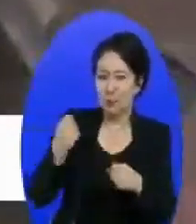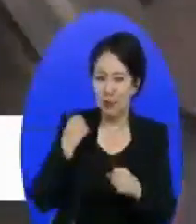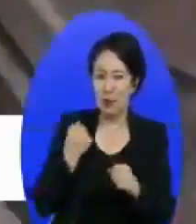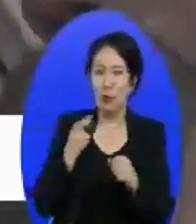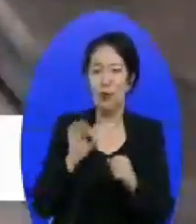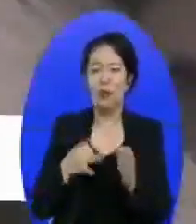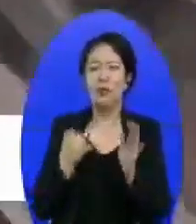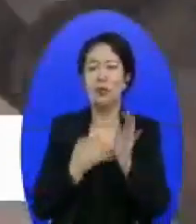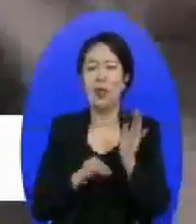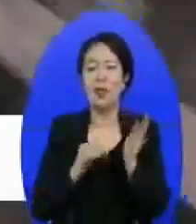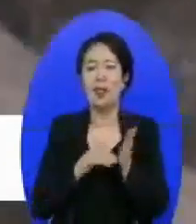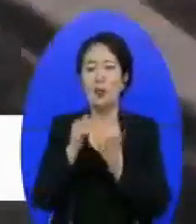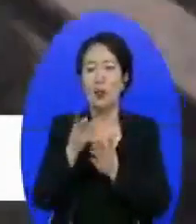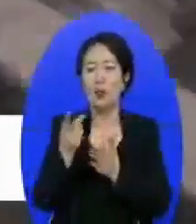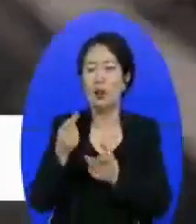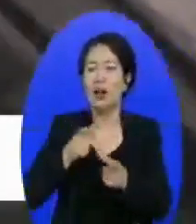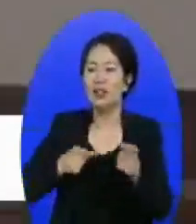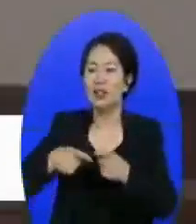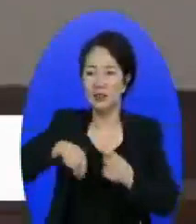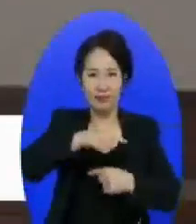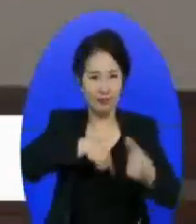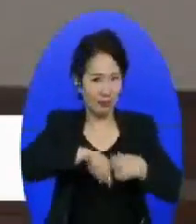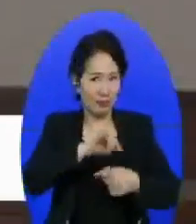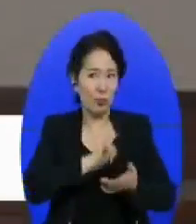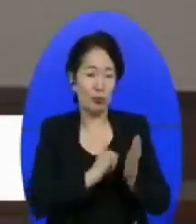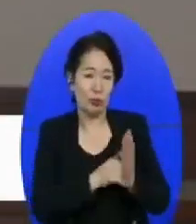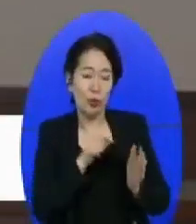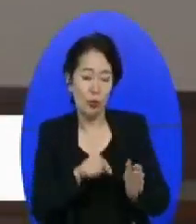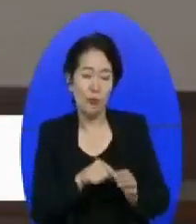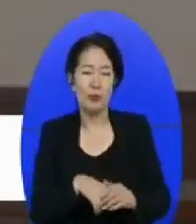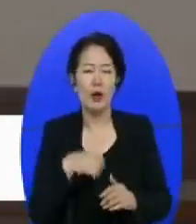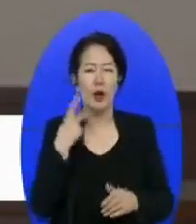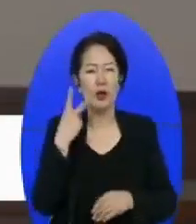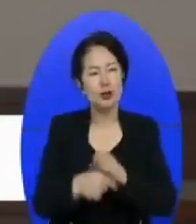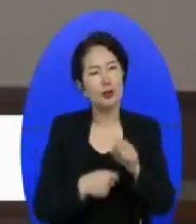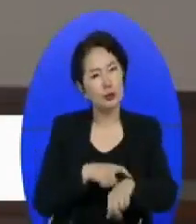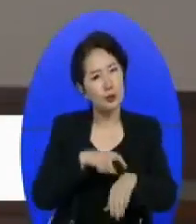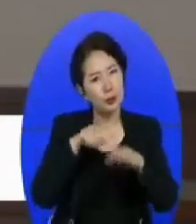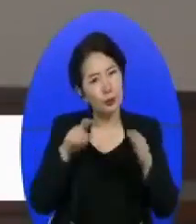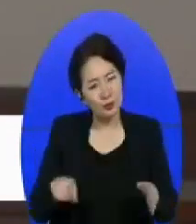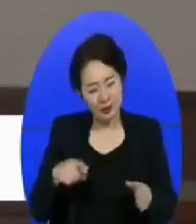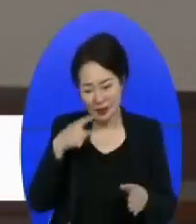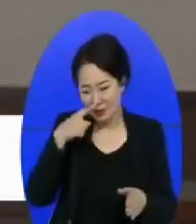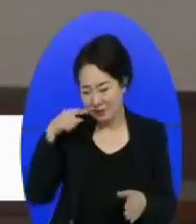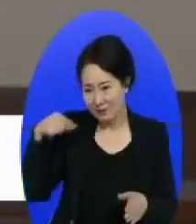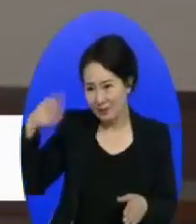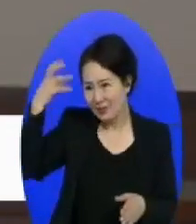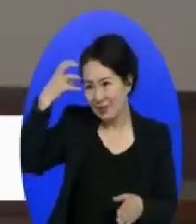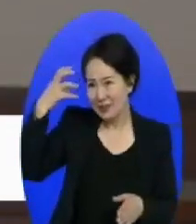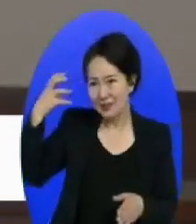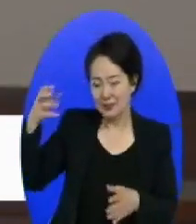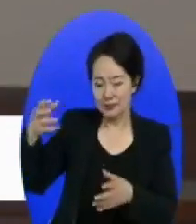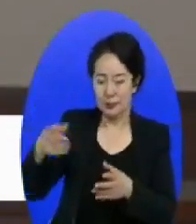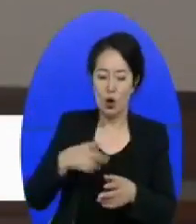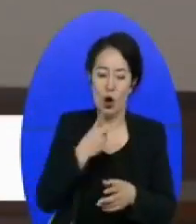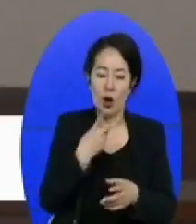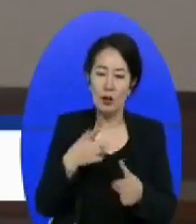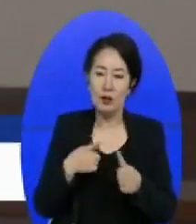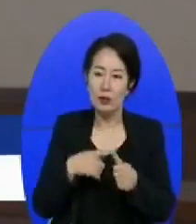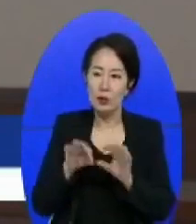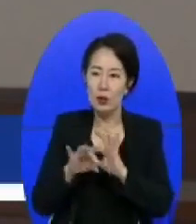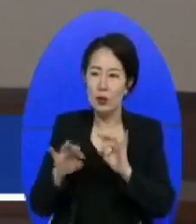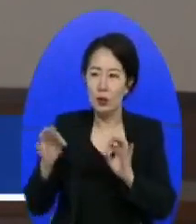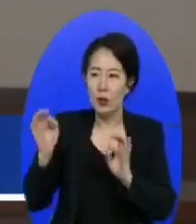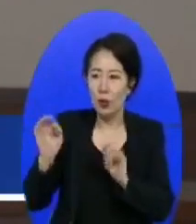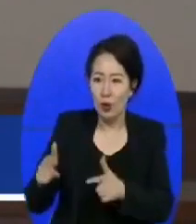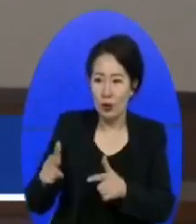тэрбум төгрөгийн эдийн засаг эргэлдэж байна гэсэн үг. 2 жилийн хугацаанд хятадын засгийн газар 25 нэвтрүүлэн хаягдлыг улс илэр орхиг